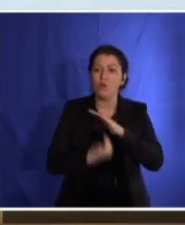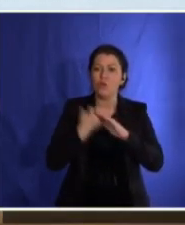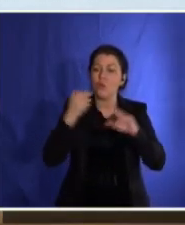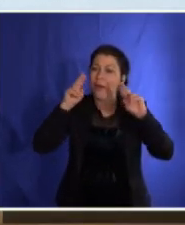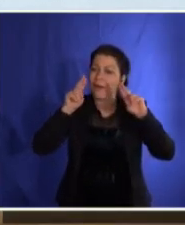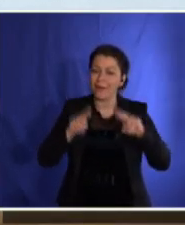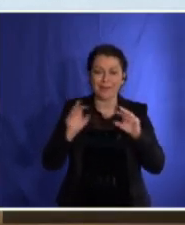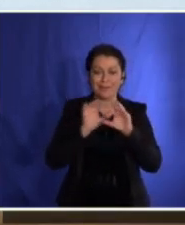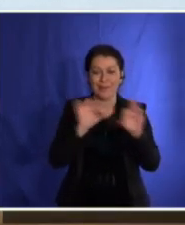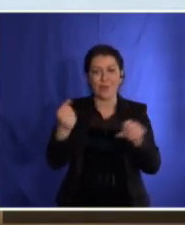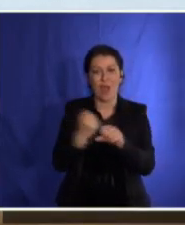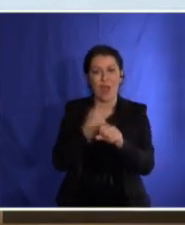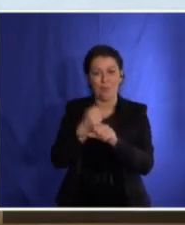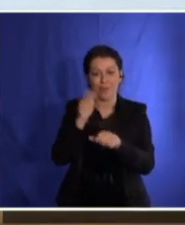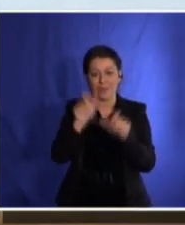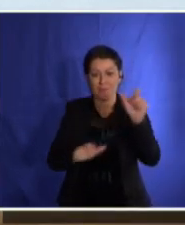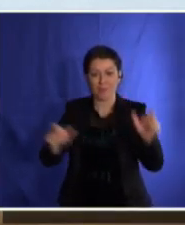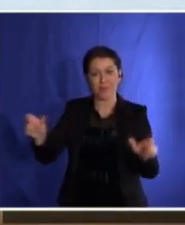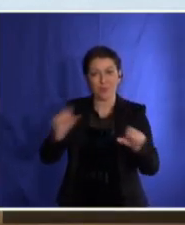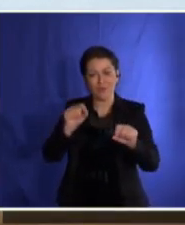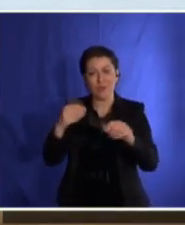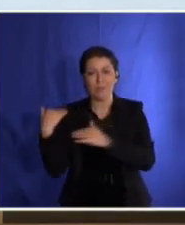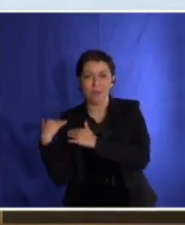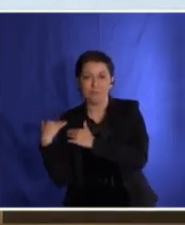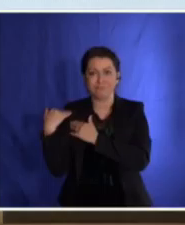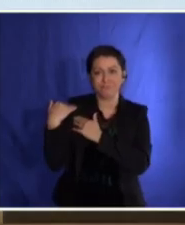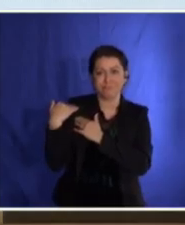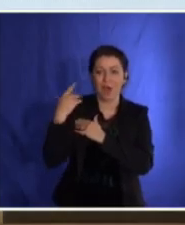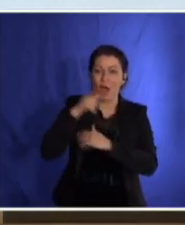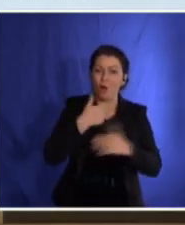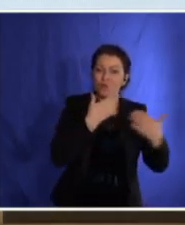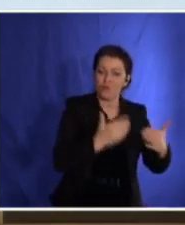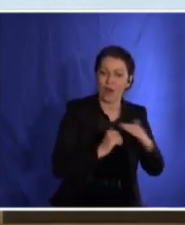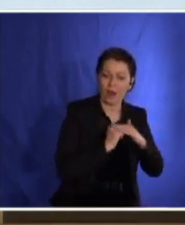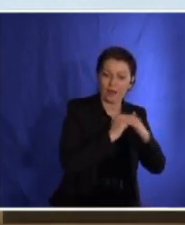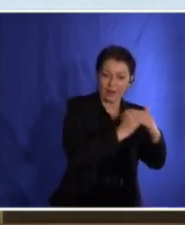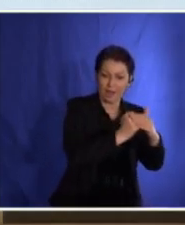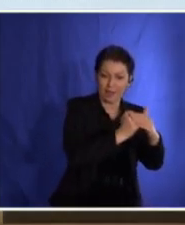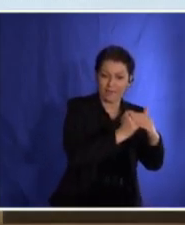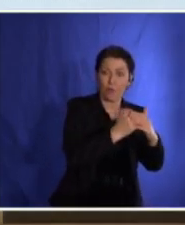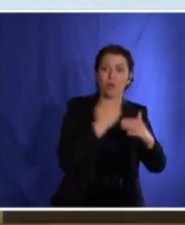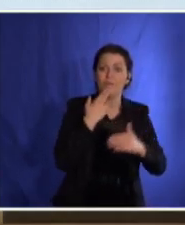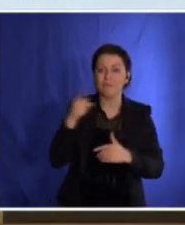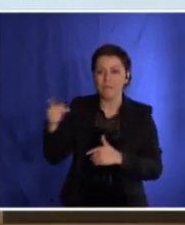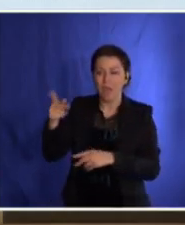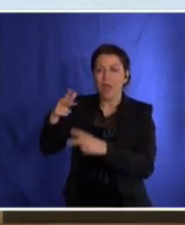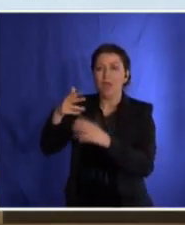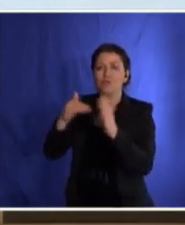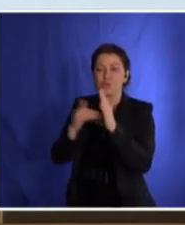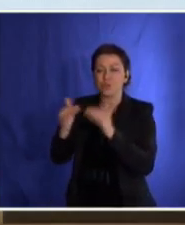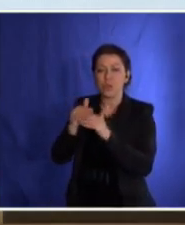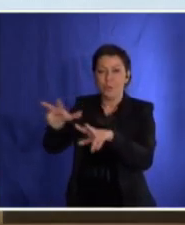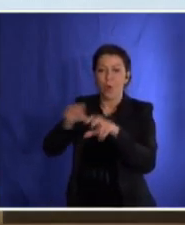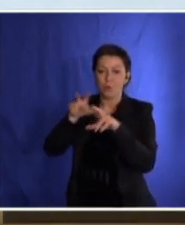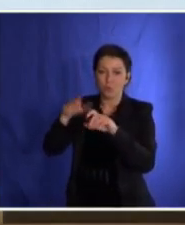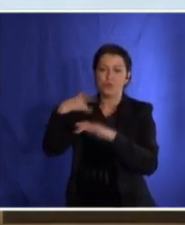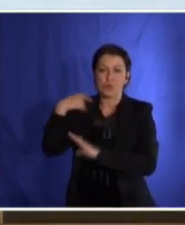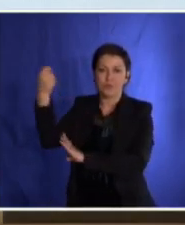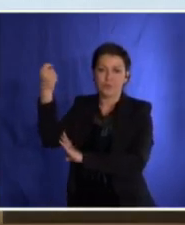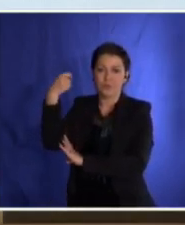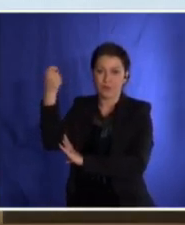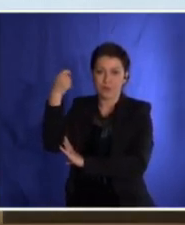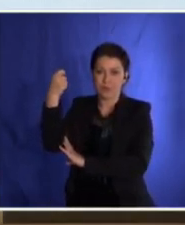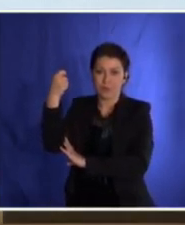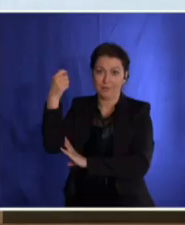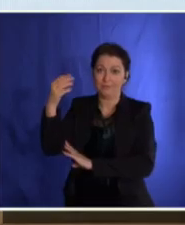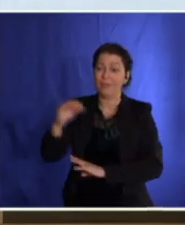Menschen entlastet, die den Schwachen hilft und diejenigen sanktioniert, die das System nur ausnützen.